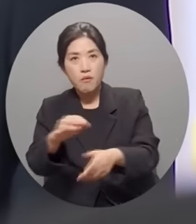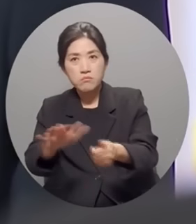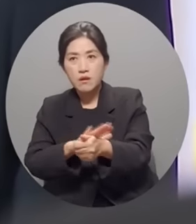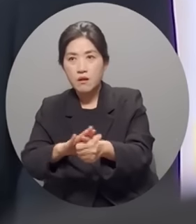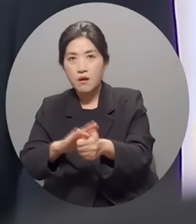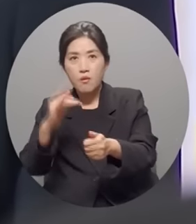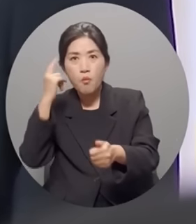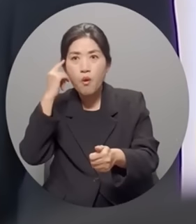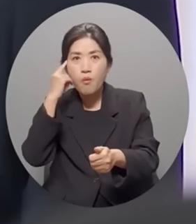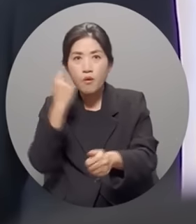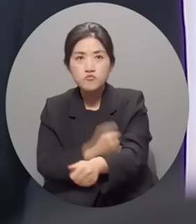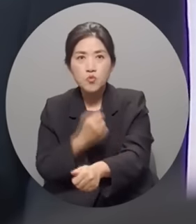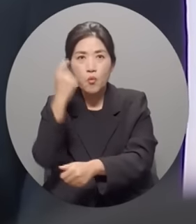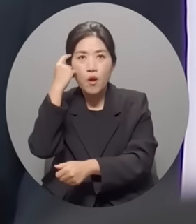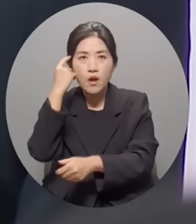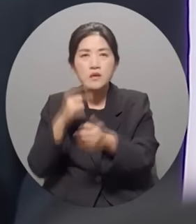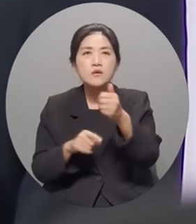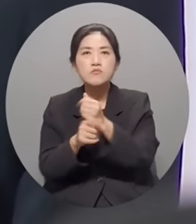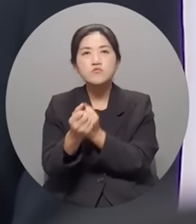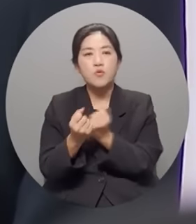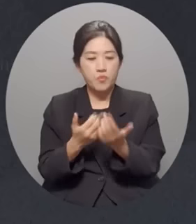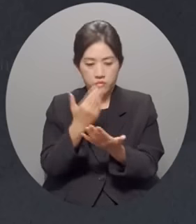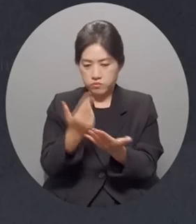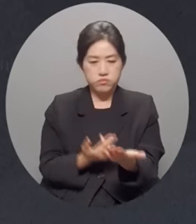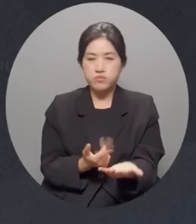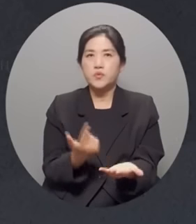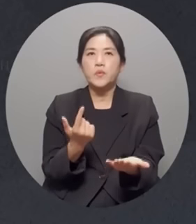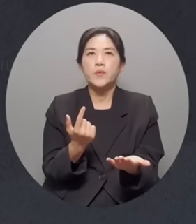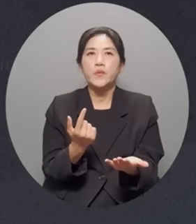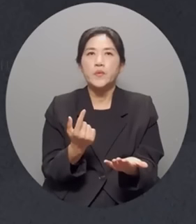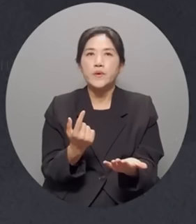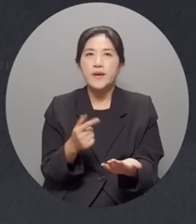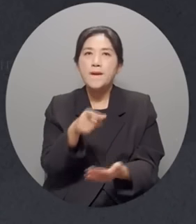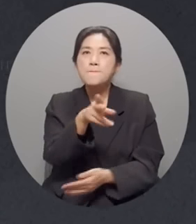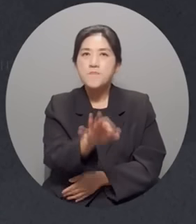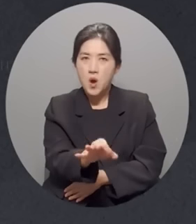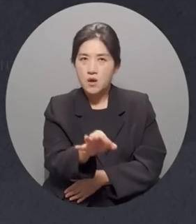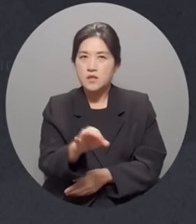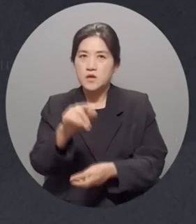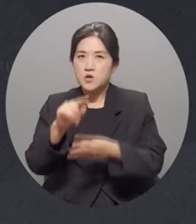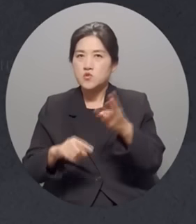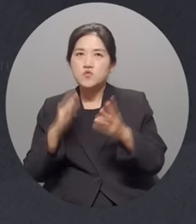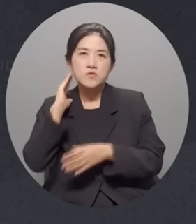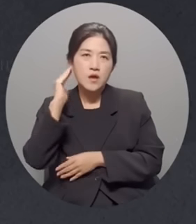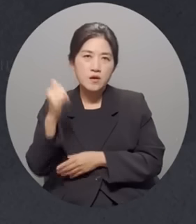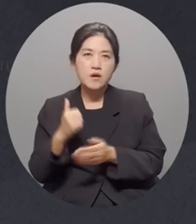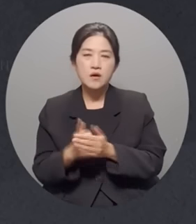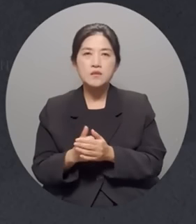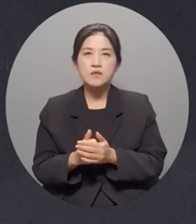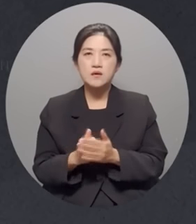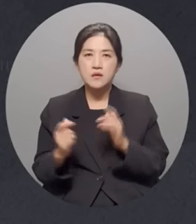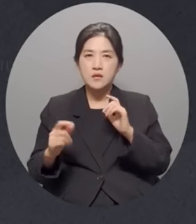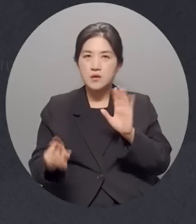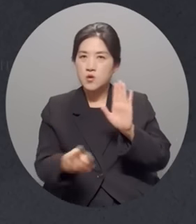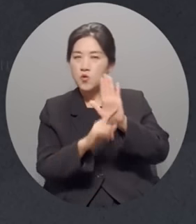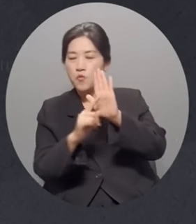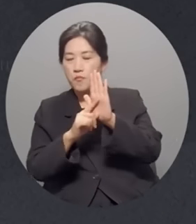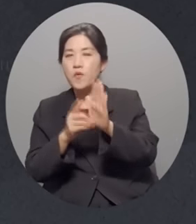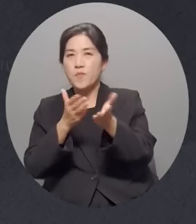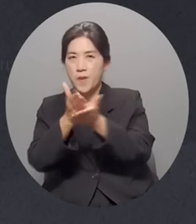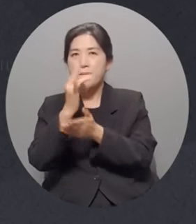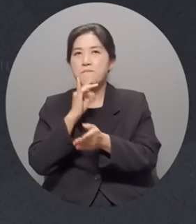이유가 무엇인지는 제대로 설명되지 않습니다 명시는 윤 대통령에게는 공용 여론 조사만